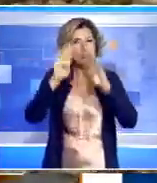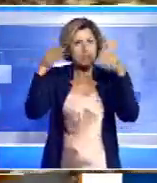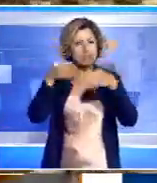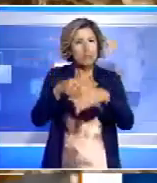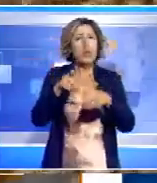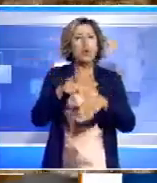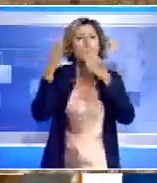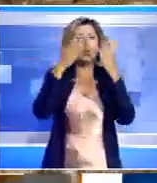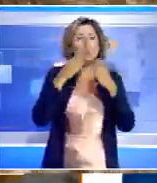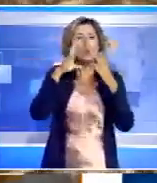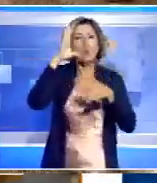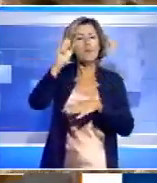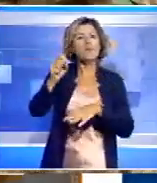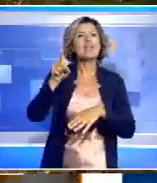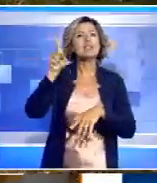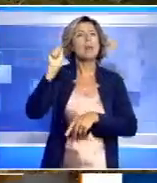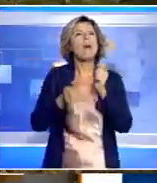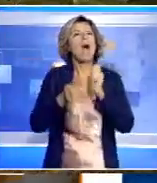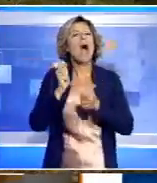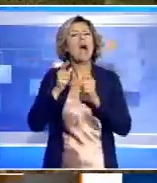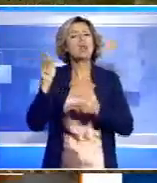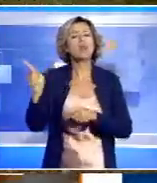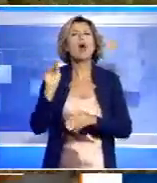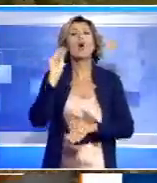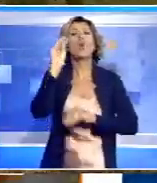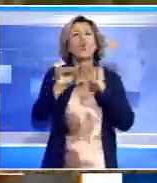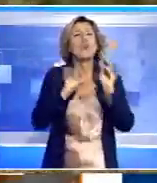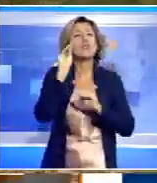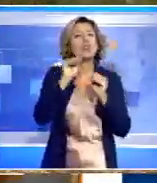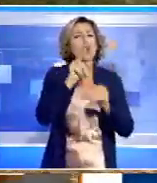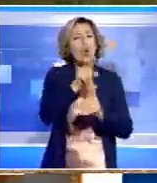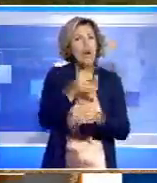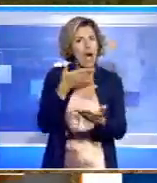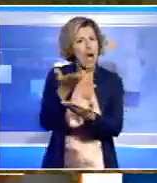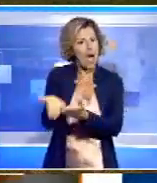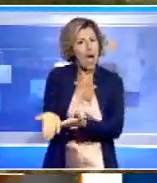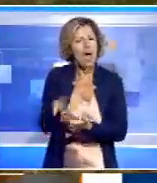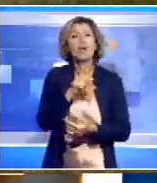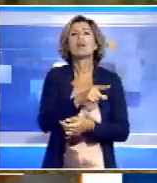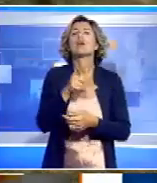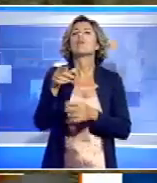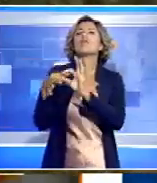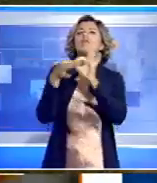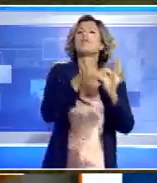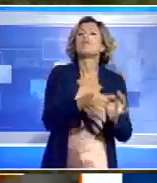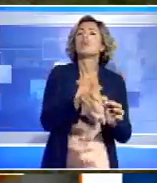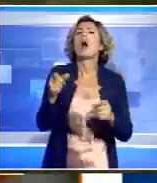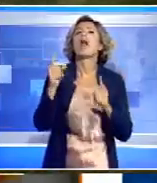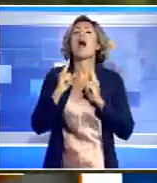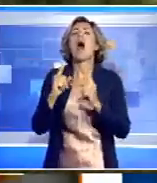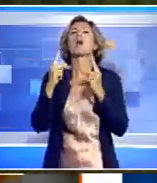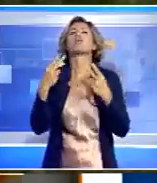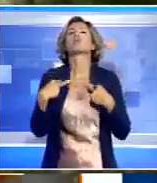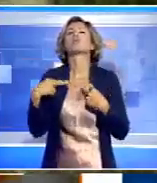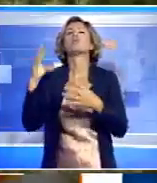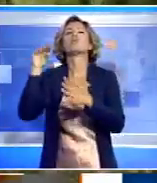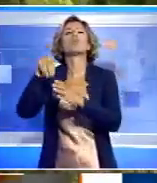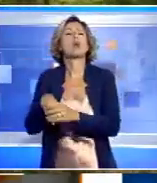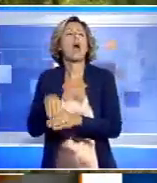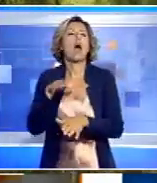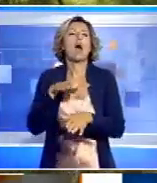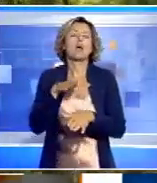di Padova, che propone dei questionari per misurare gli effetti di questa immersione prolungata nella natura. Un'esperienza nuova,